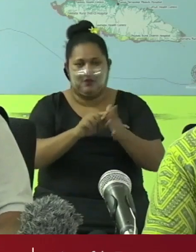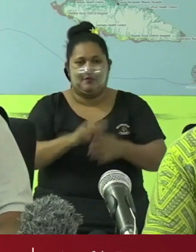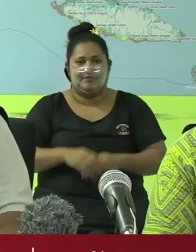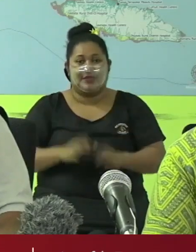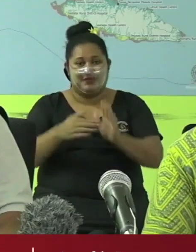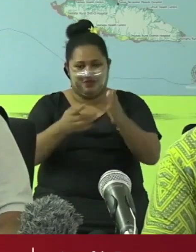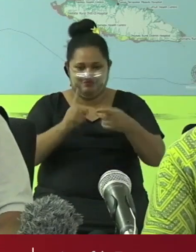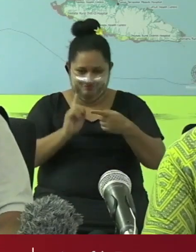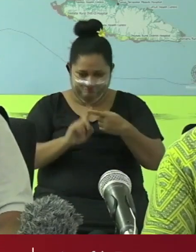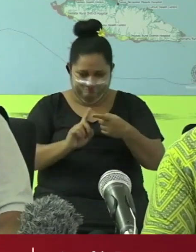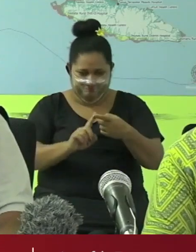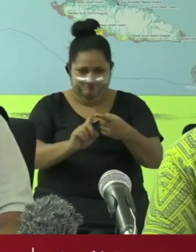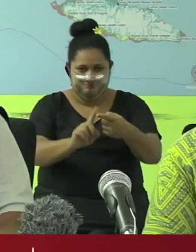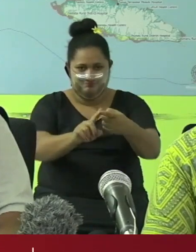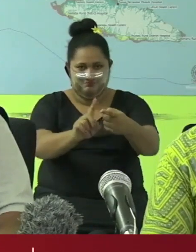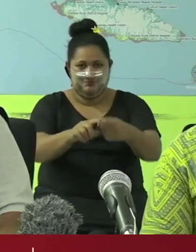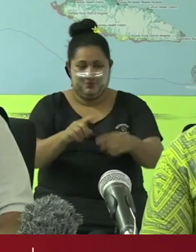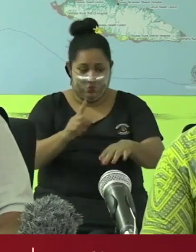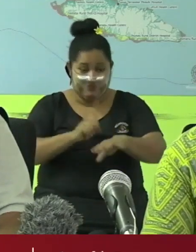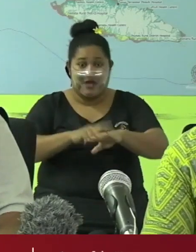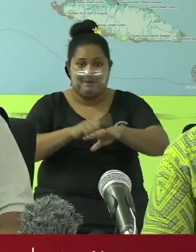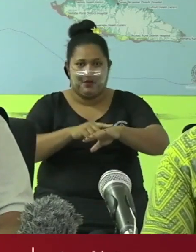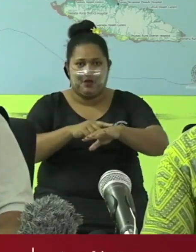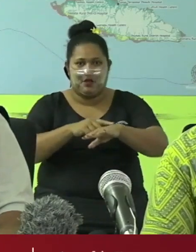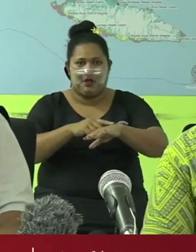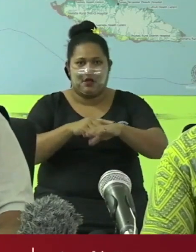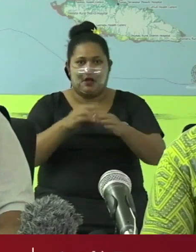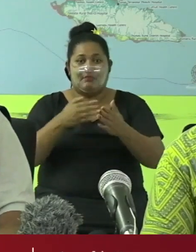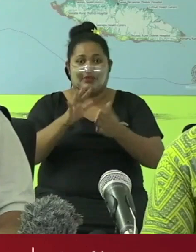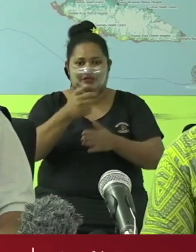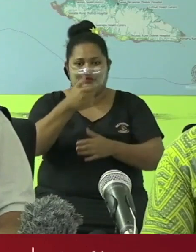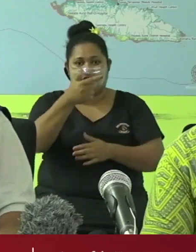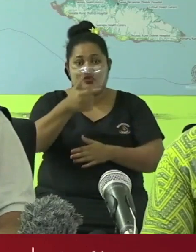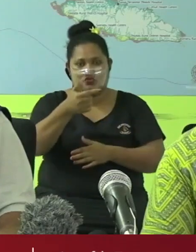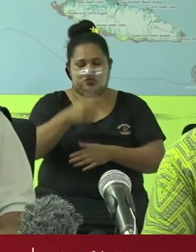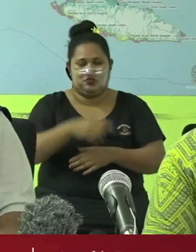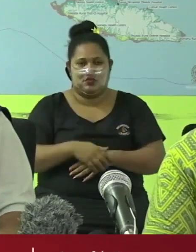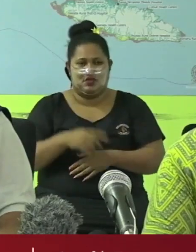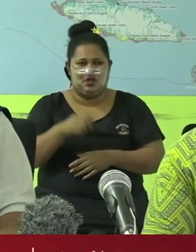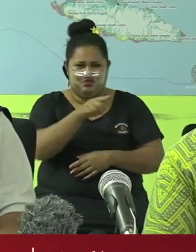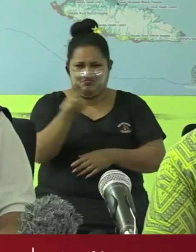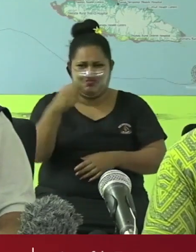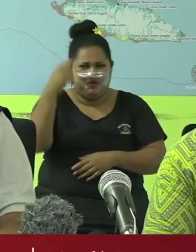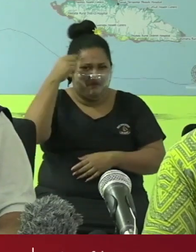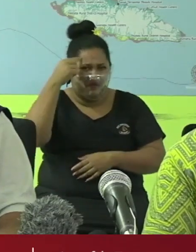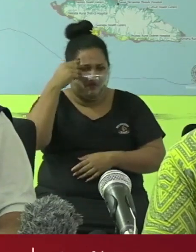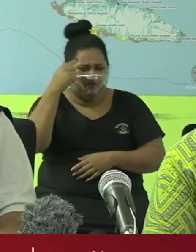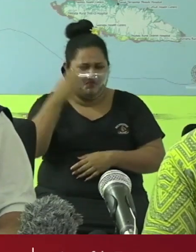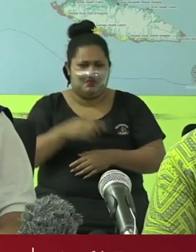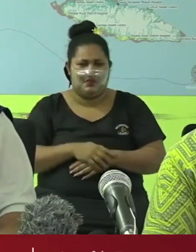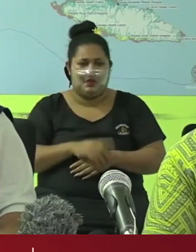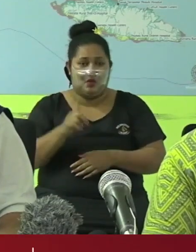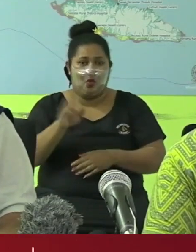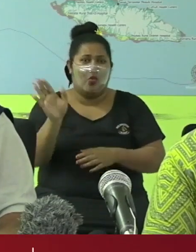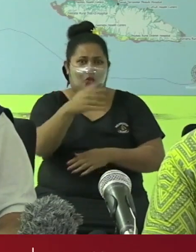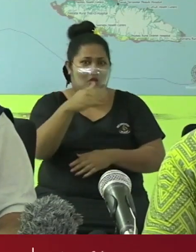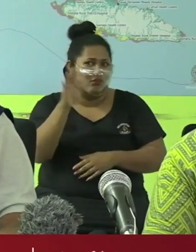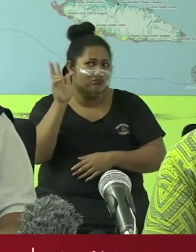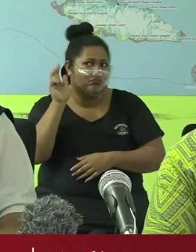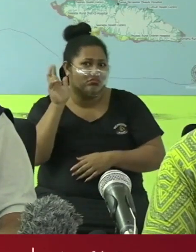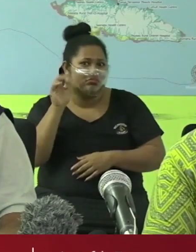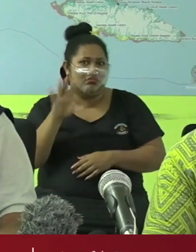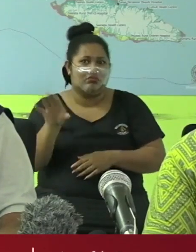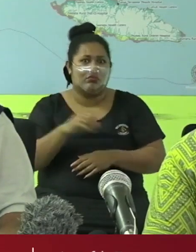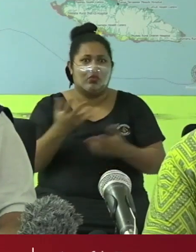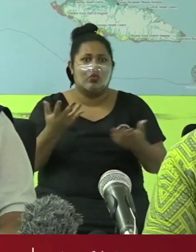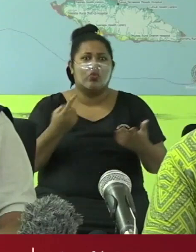longa I le te o le fitu le fiafi nei ia mai fo le manatu ia ua faafonga ia si tatu tunu